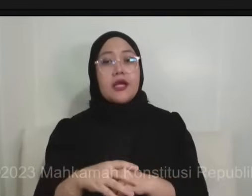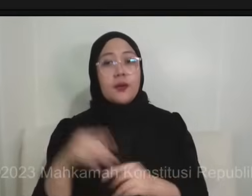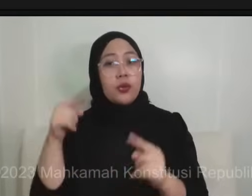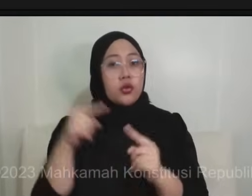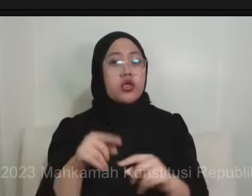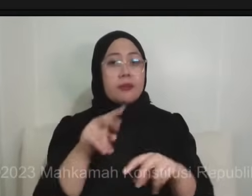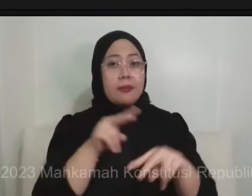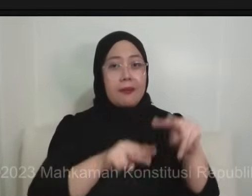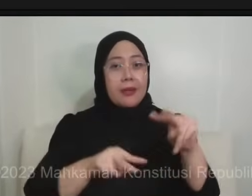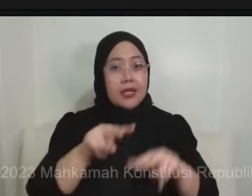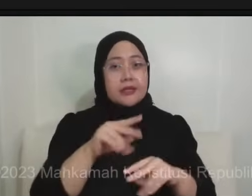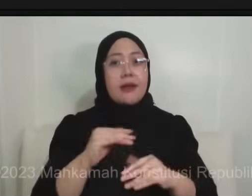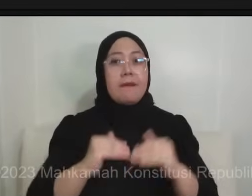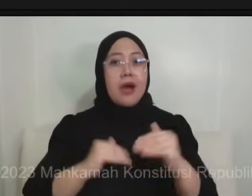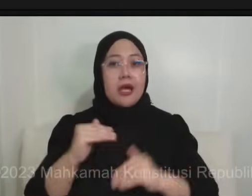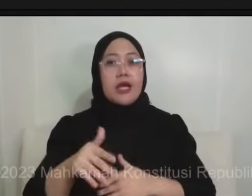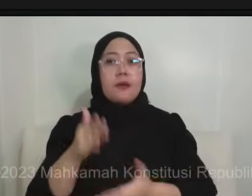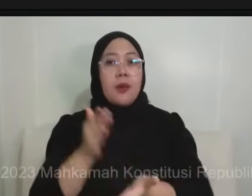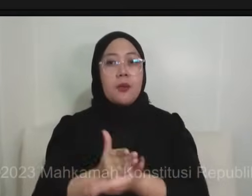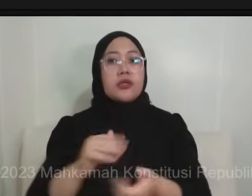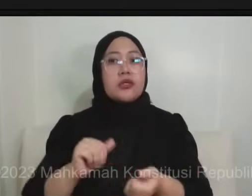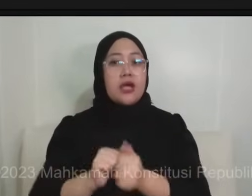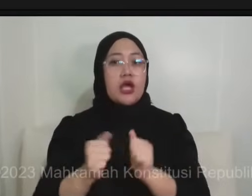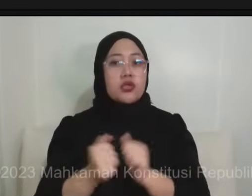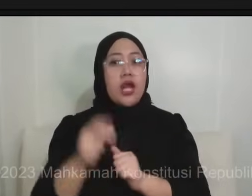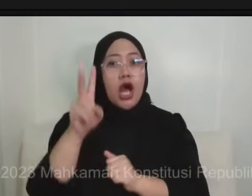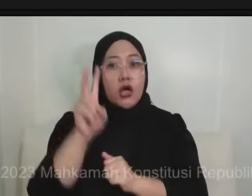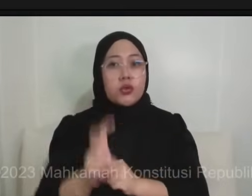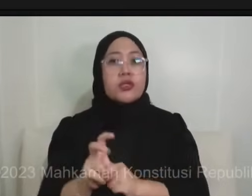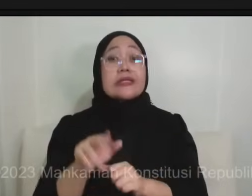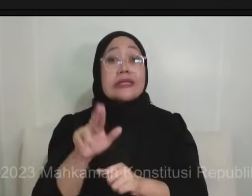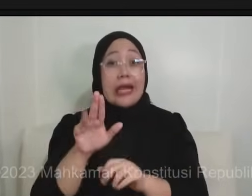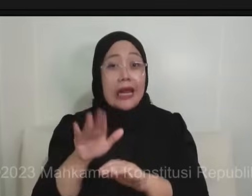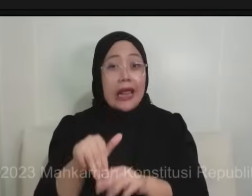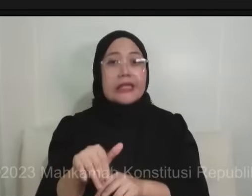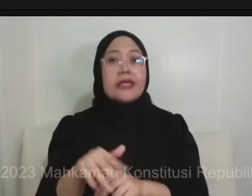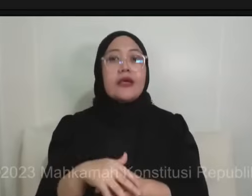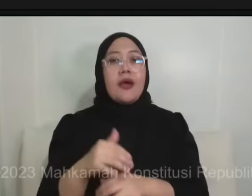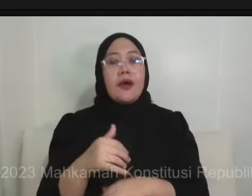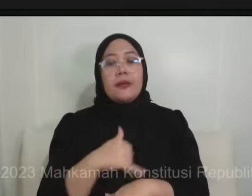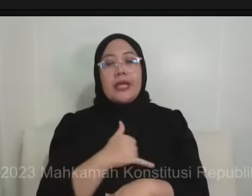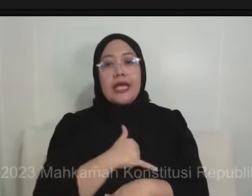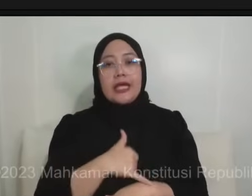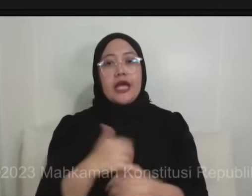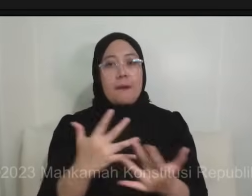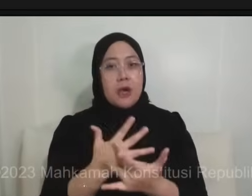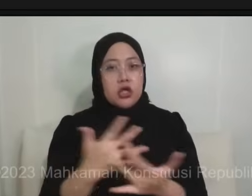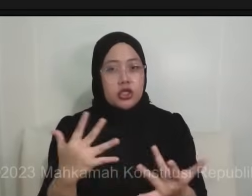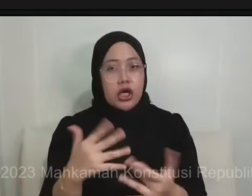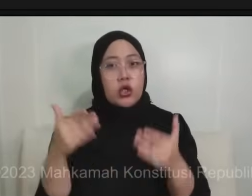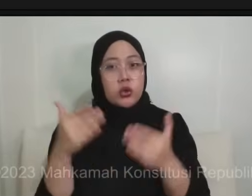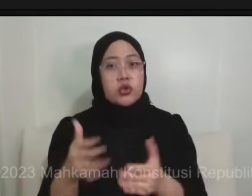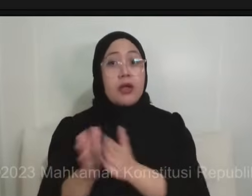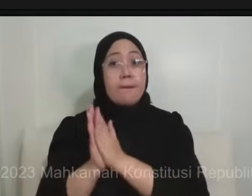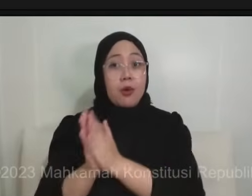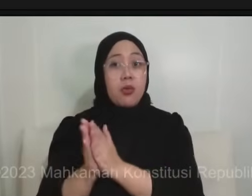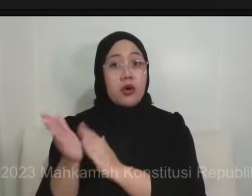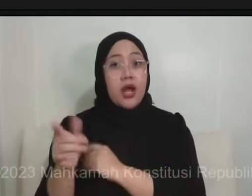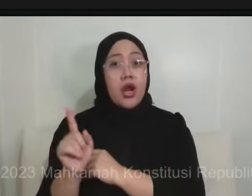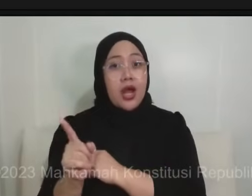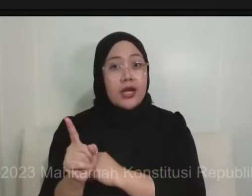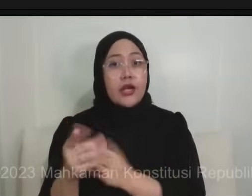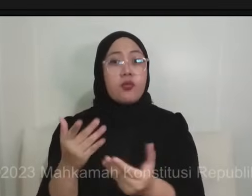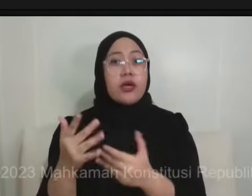mengadili dan memutus perkara ini Seharusnya sekali lagi meyakinkan kepada publik dan khususnya pemohon bahwa Adakalanya